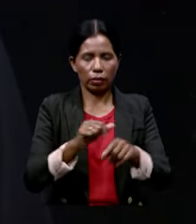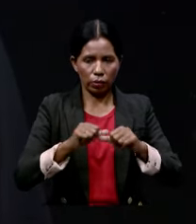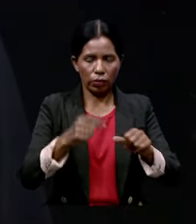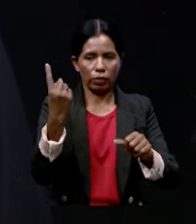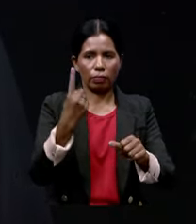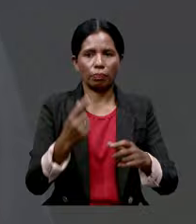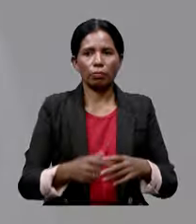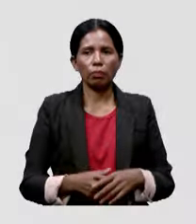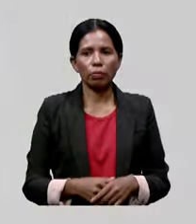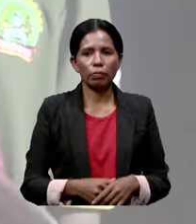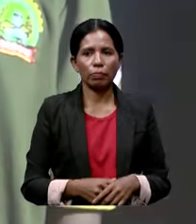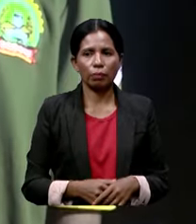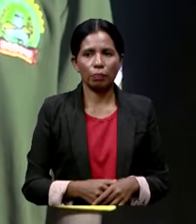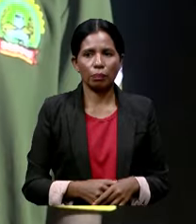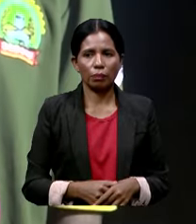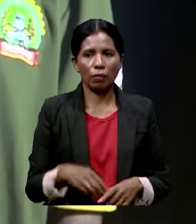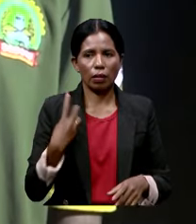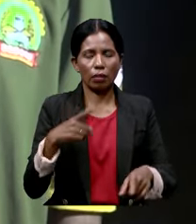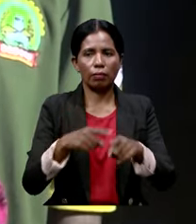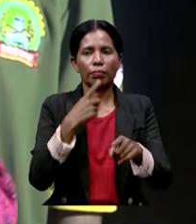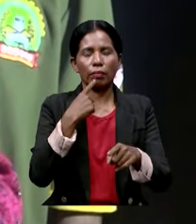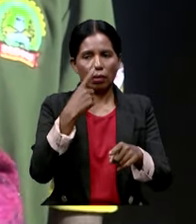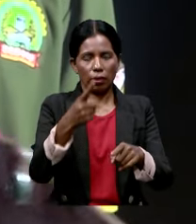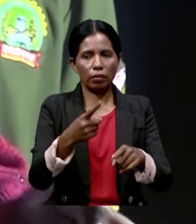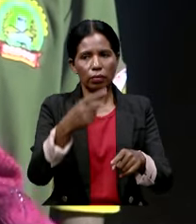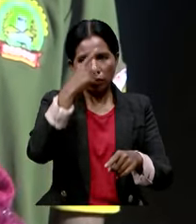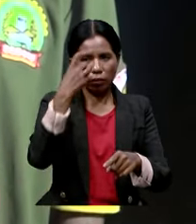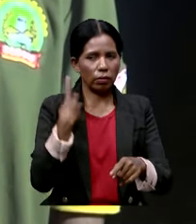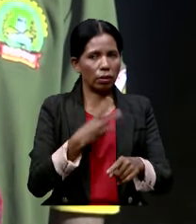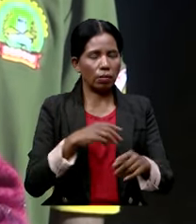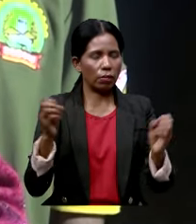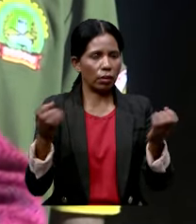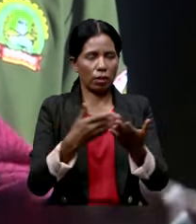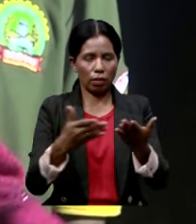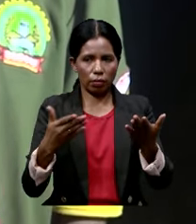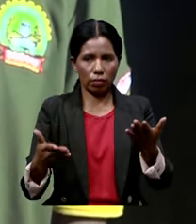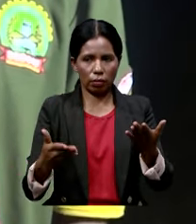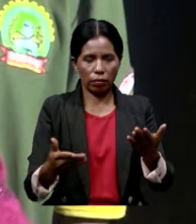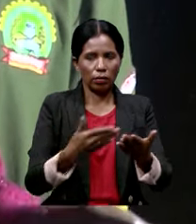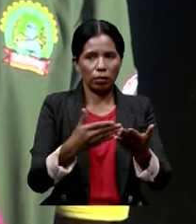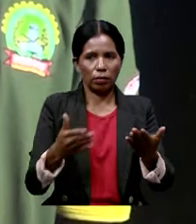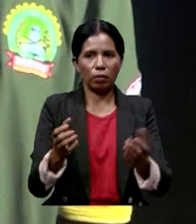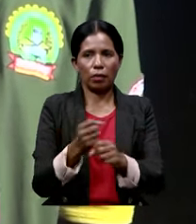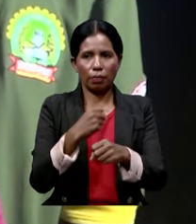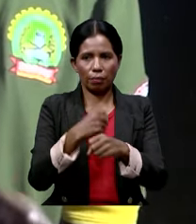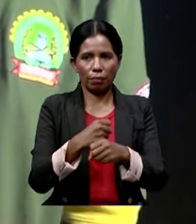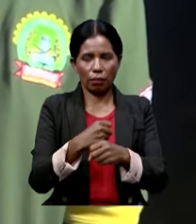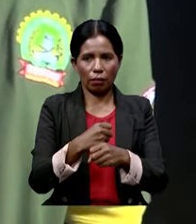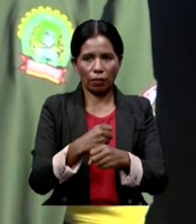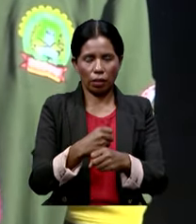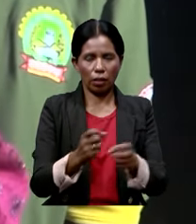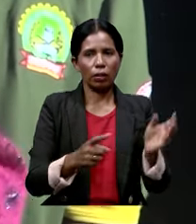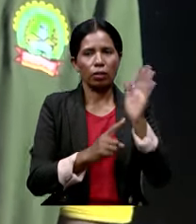oin napatin. Ami hansa rekomenda de tamba ami la iha material ne equipamento satu proses ba atu sai